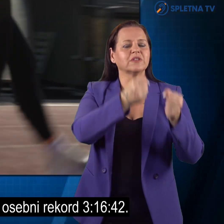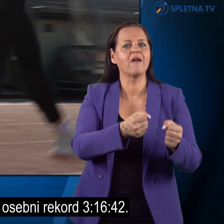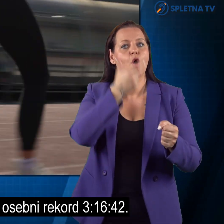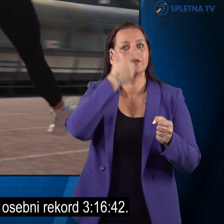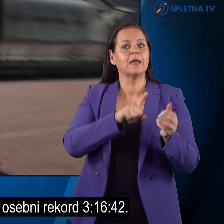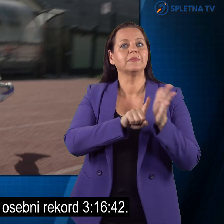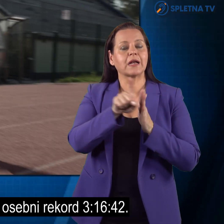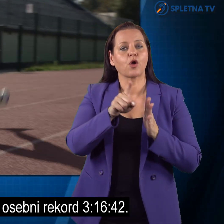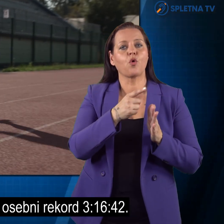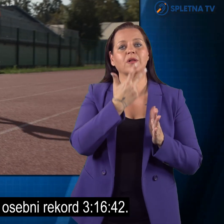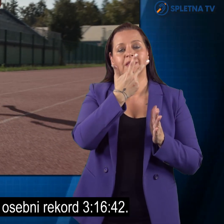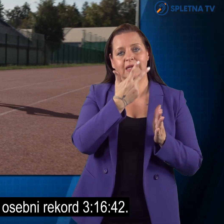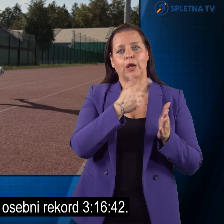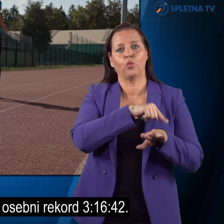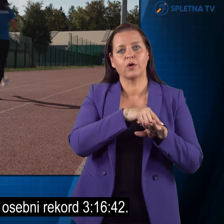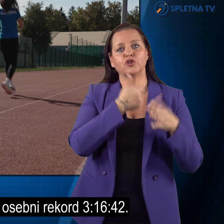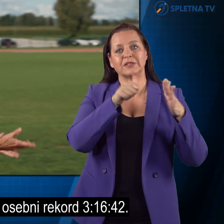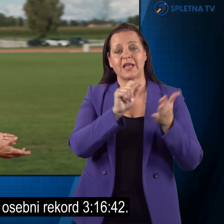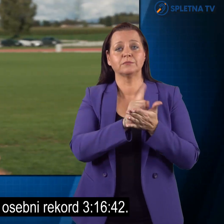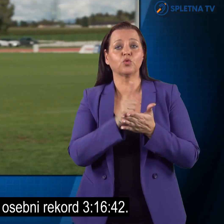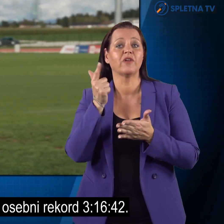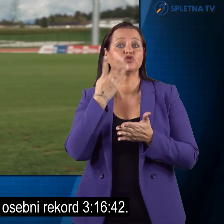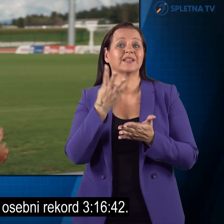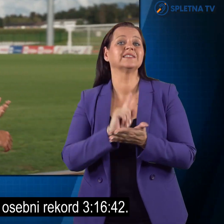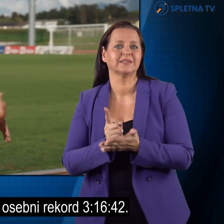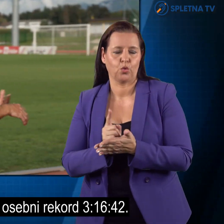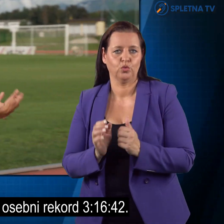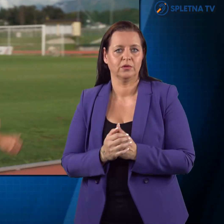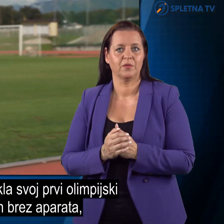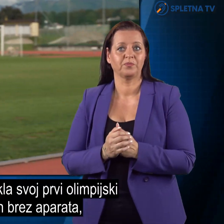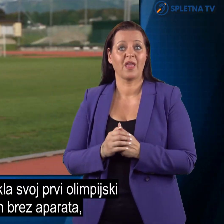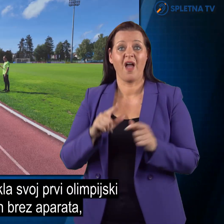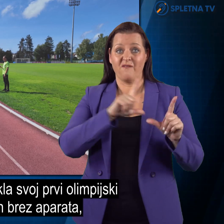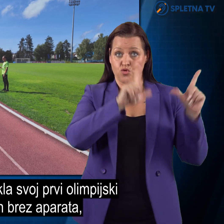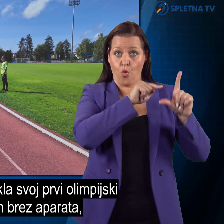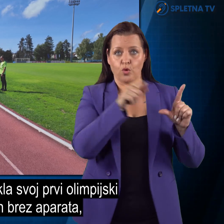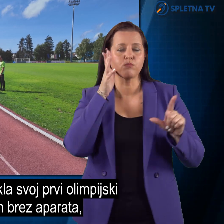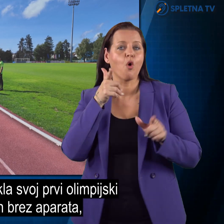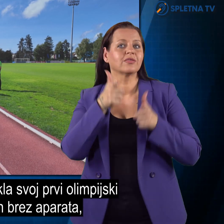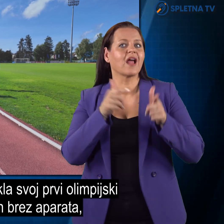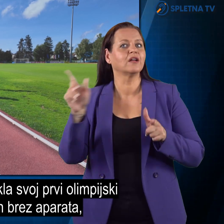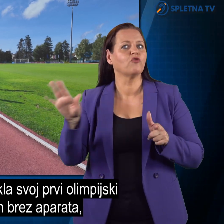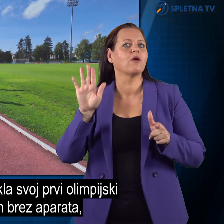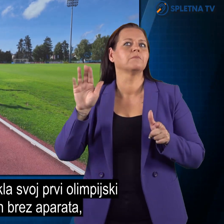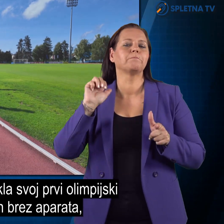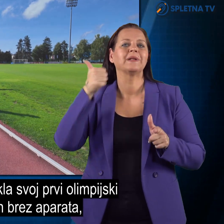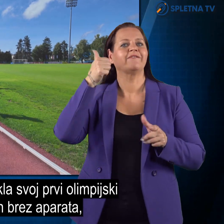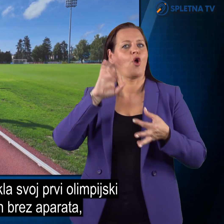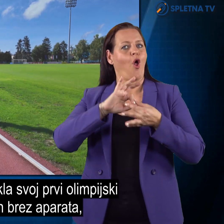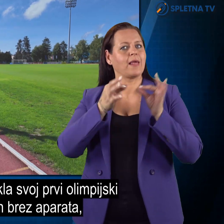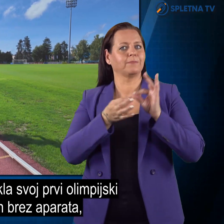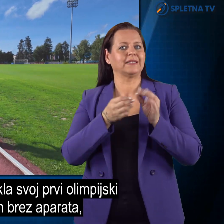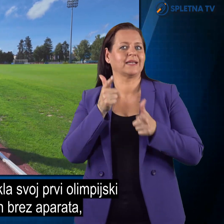ure 16 minut in 42 sekund. V Tokiu bo tekla svoj prvi olimpijski maraton